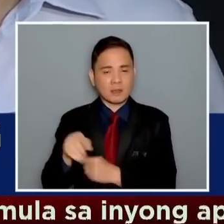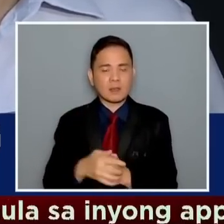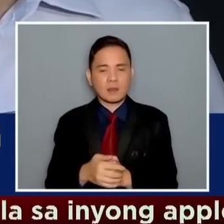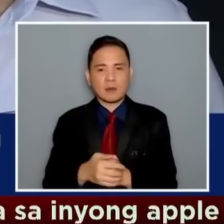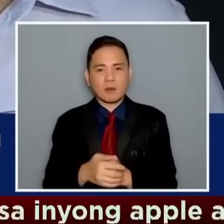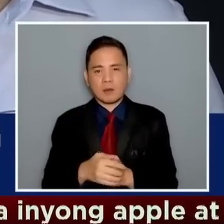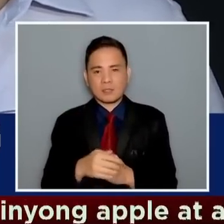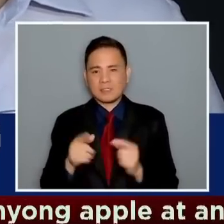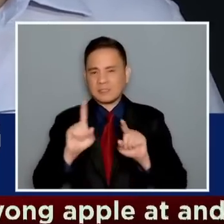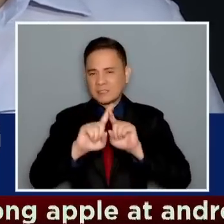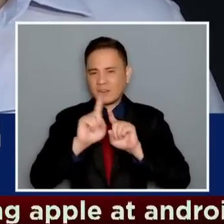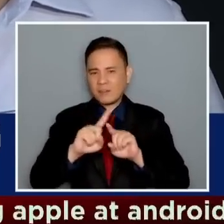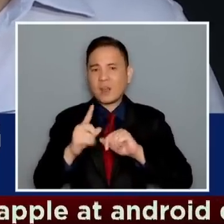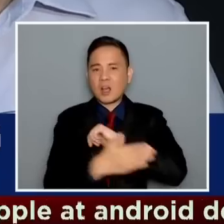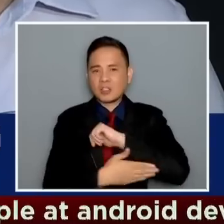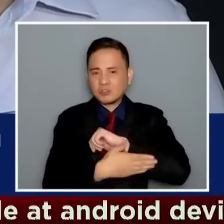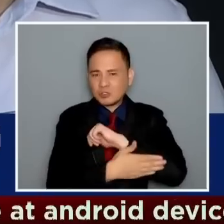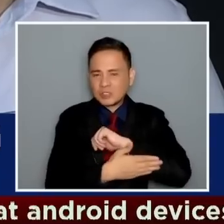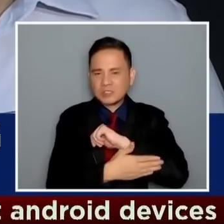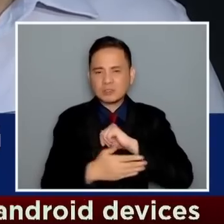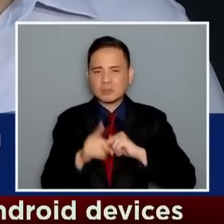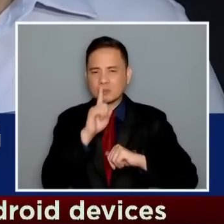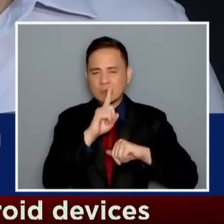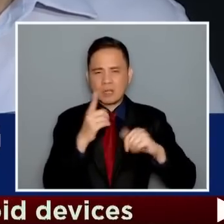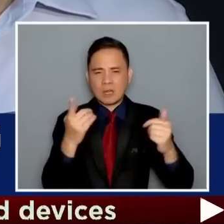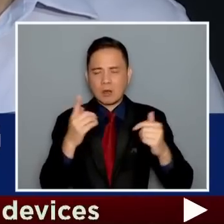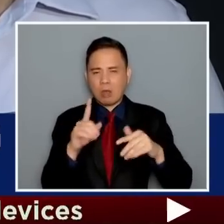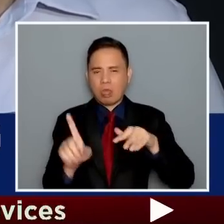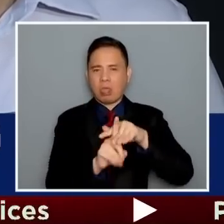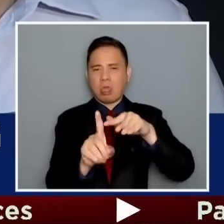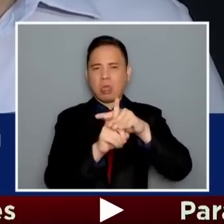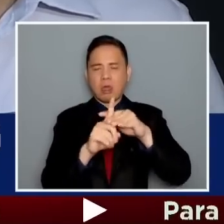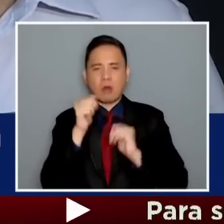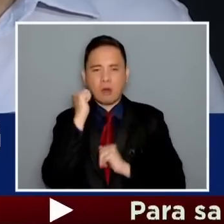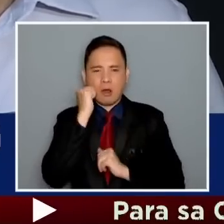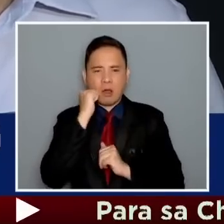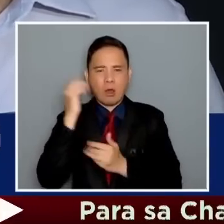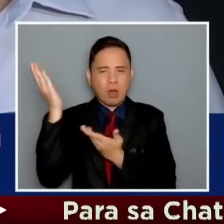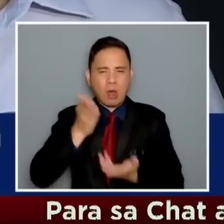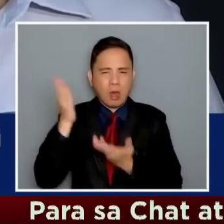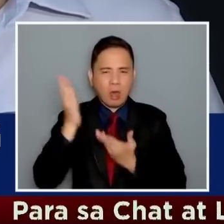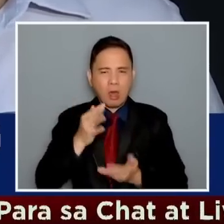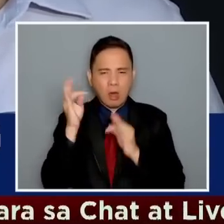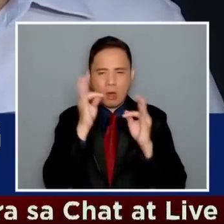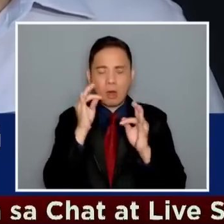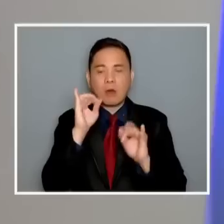flag countries po na maaari pong magdala po dito ng illegal na droga.